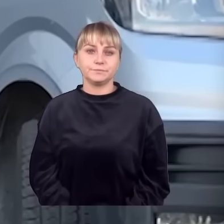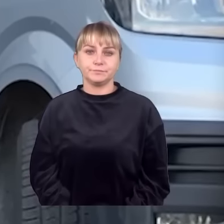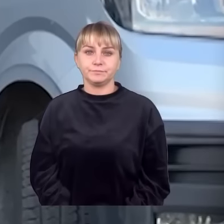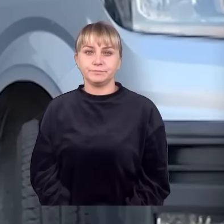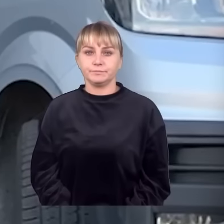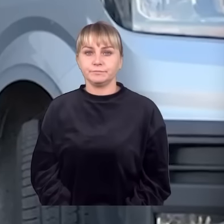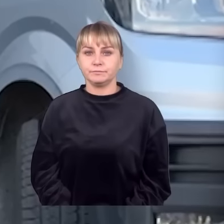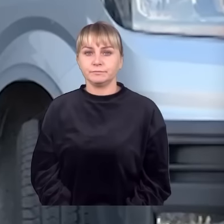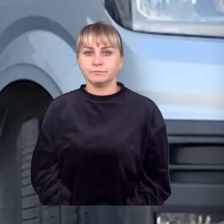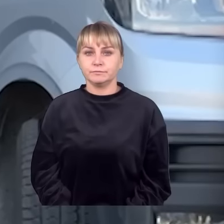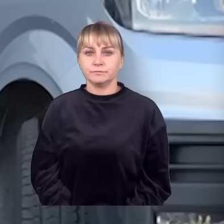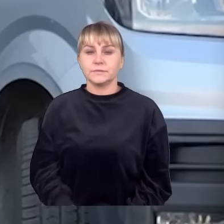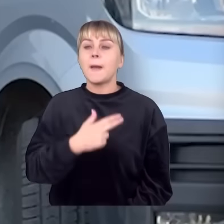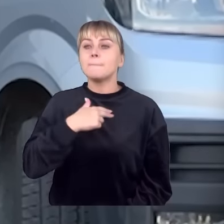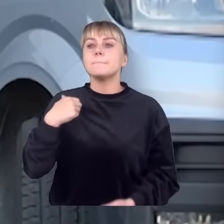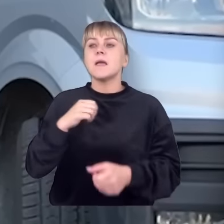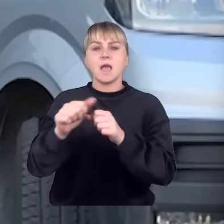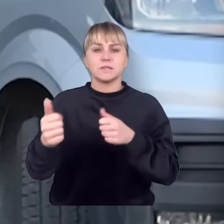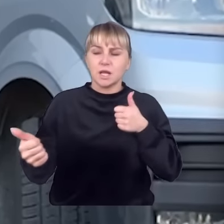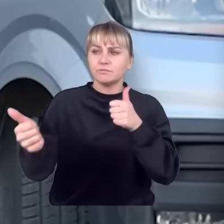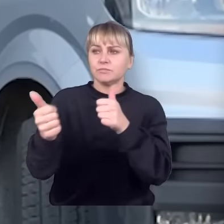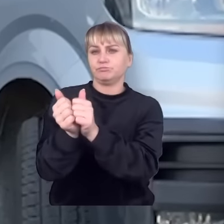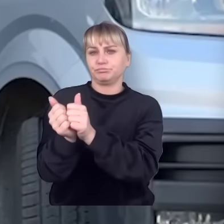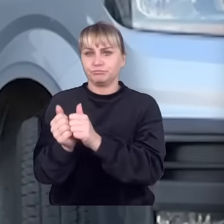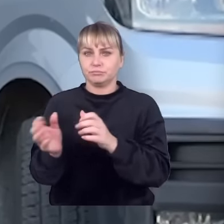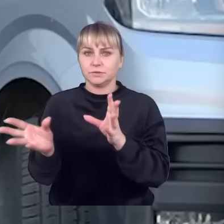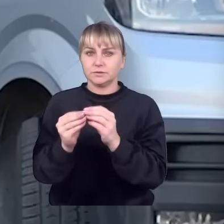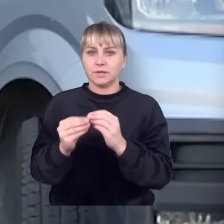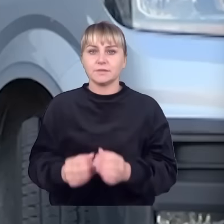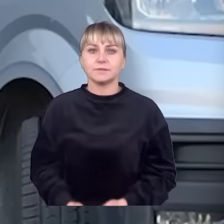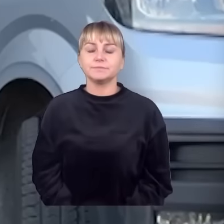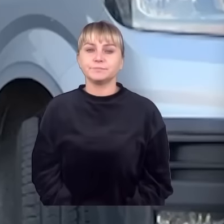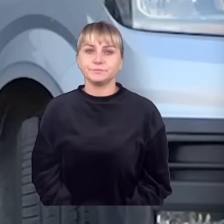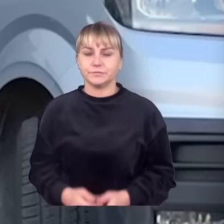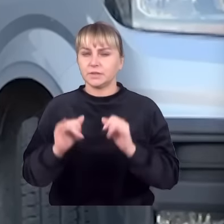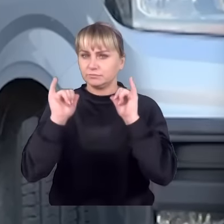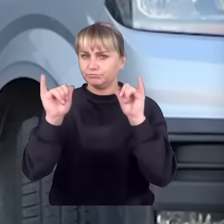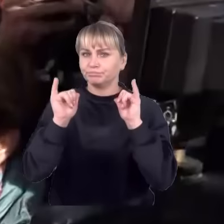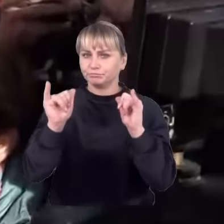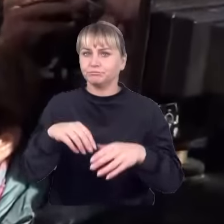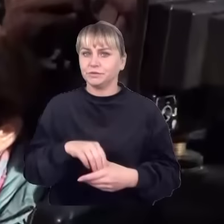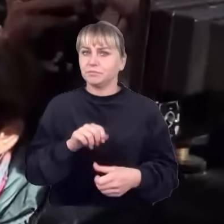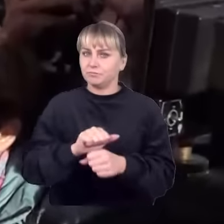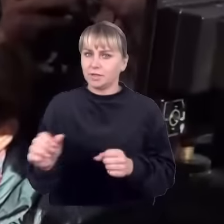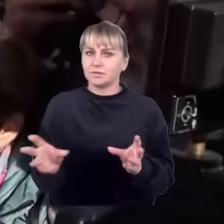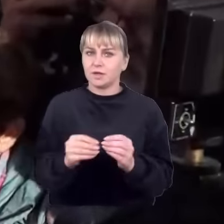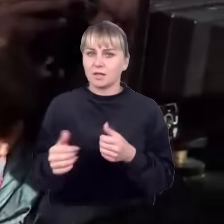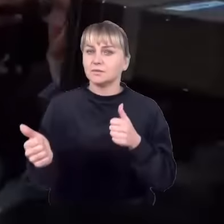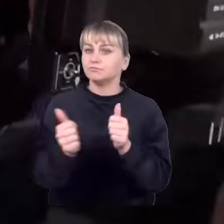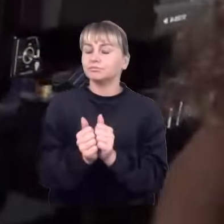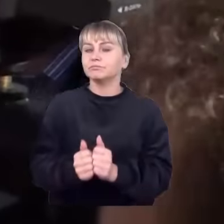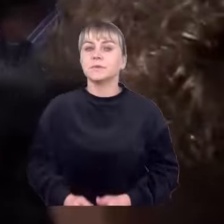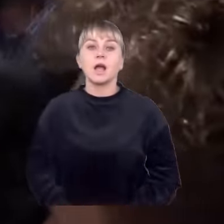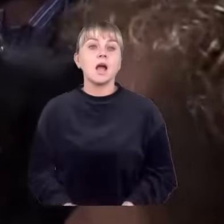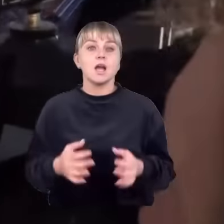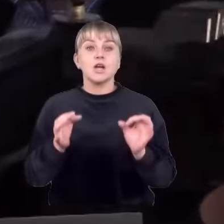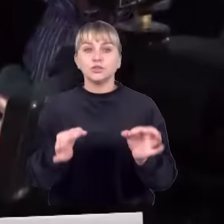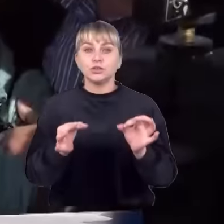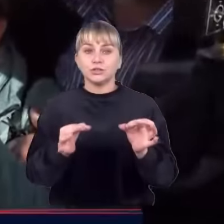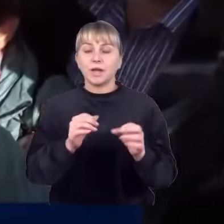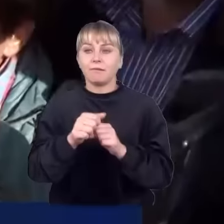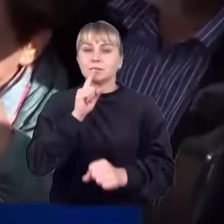Jesteśmy z tobą! Jesteśmy z tobą! Jesteśmy z tobą! Na dzisiaj mamy decyzję